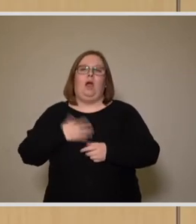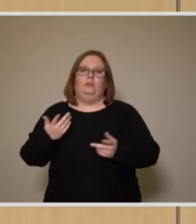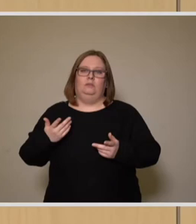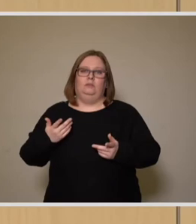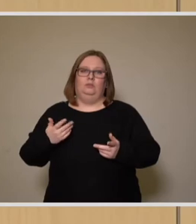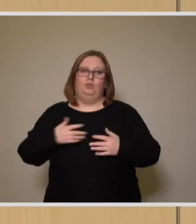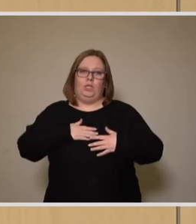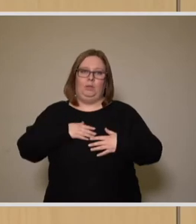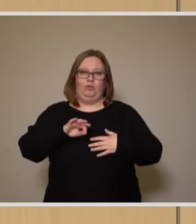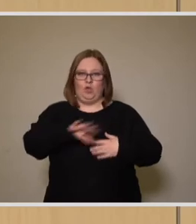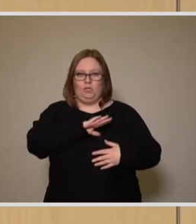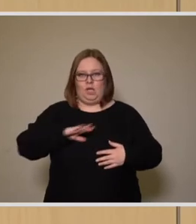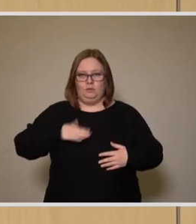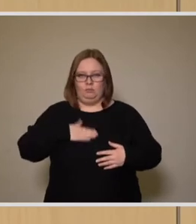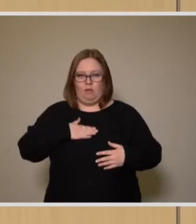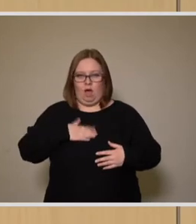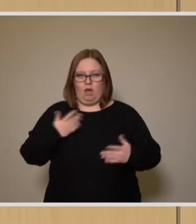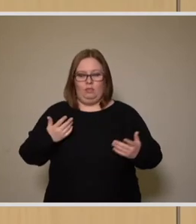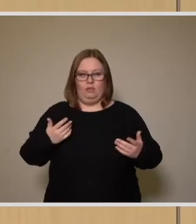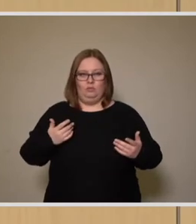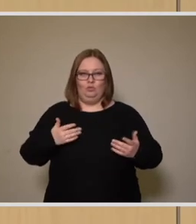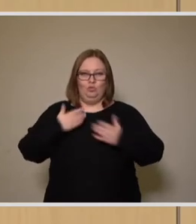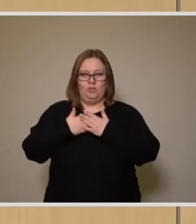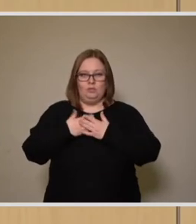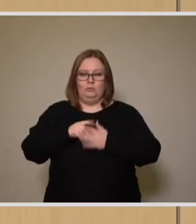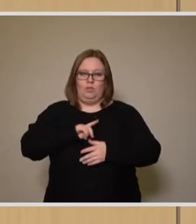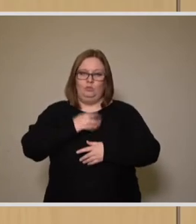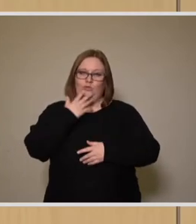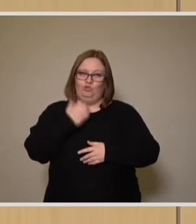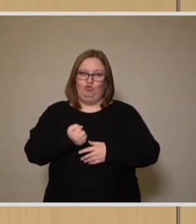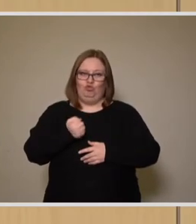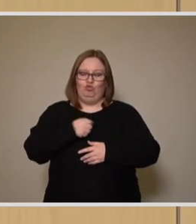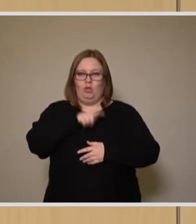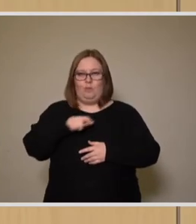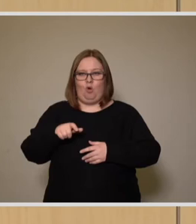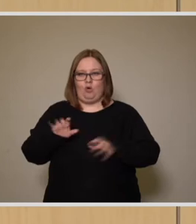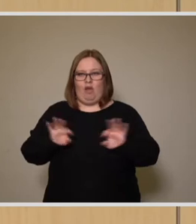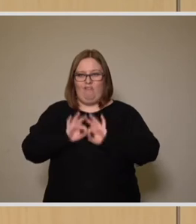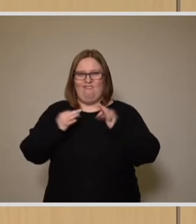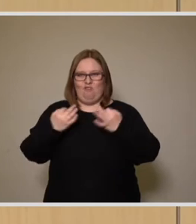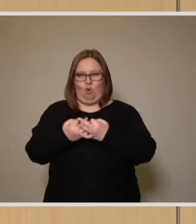Liebe, die wir haben für das Sachsenbad. Und deswegen, ich hoffe, das Bürgerforum wird hier